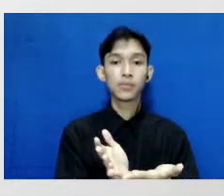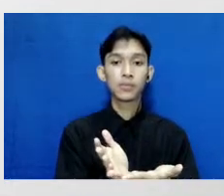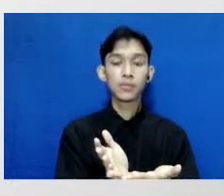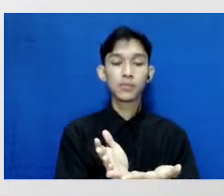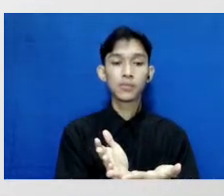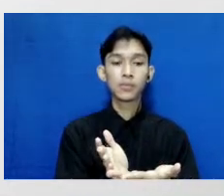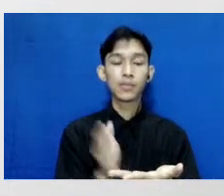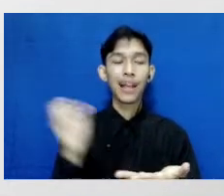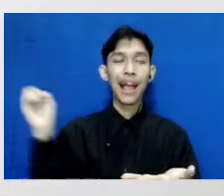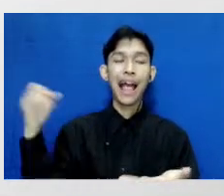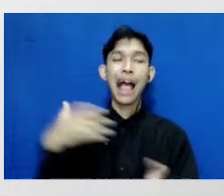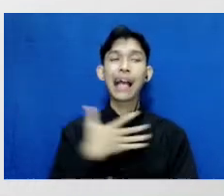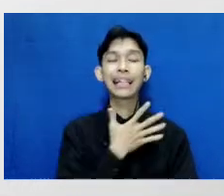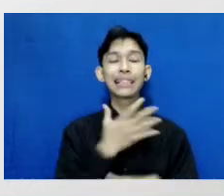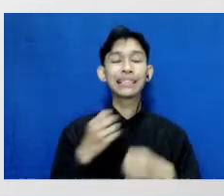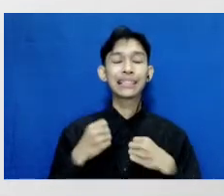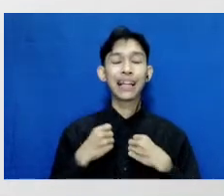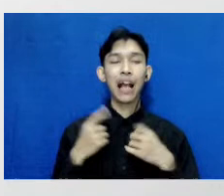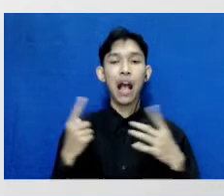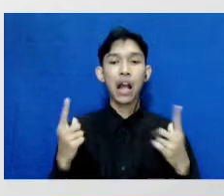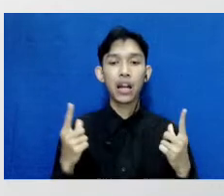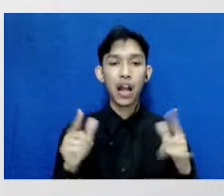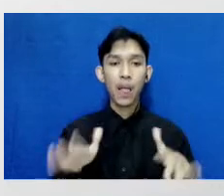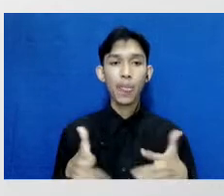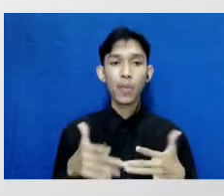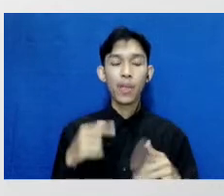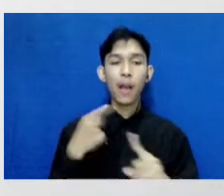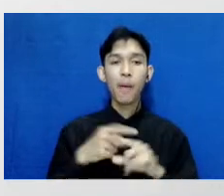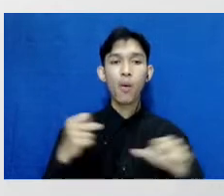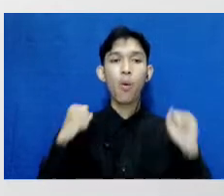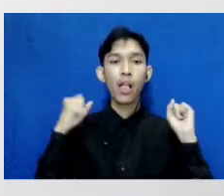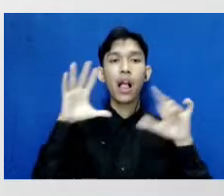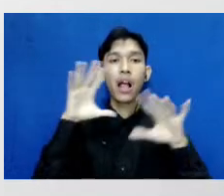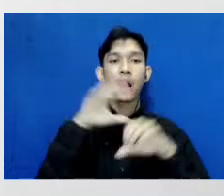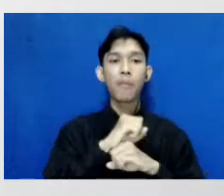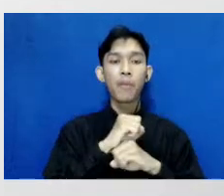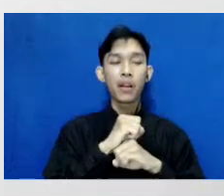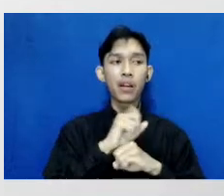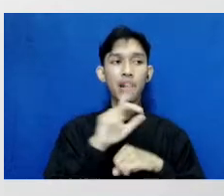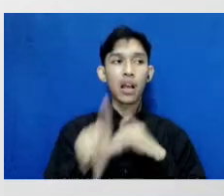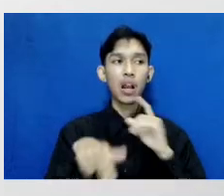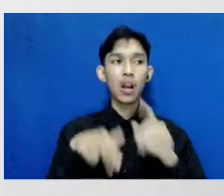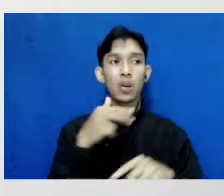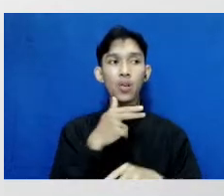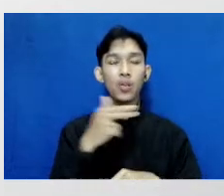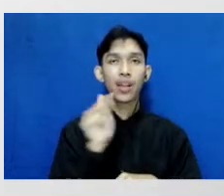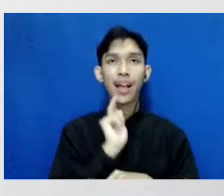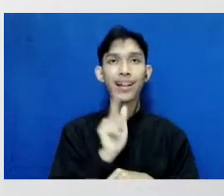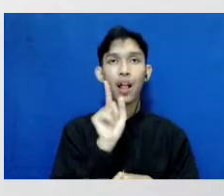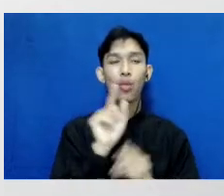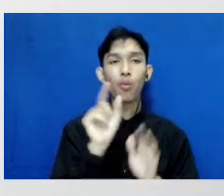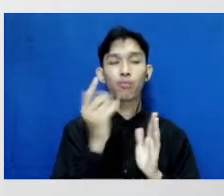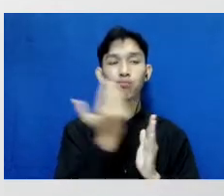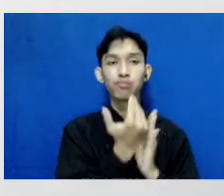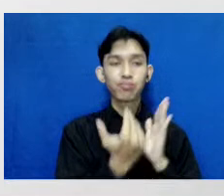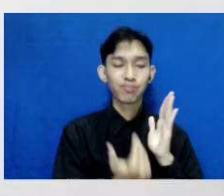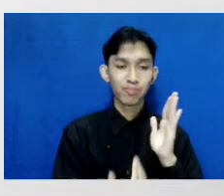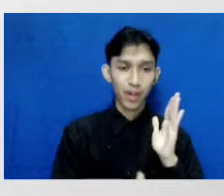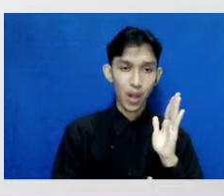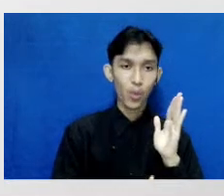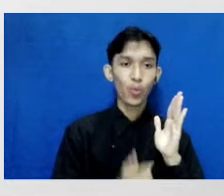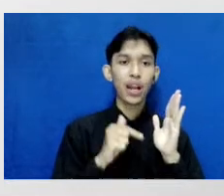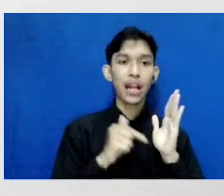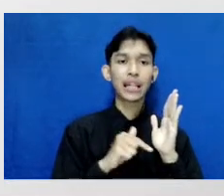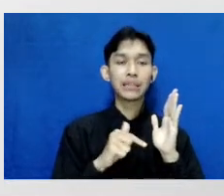angin segar ataupun memperkuat harapan bahwa Indonesia punya satu regulasi yang bisa memenuhi